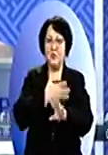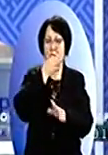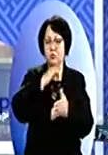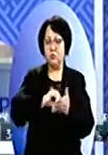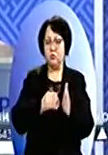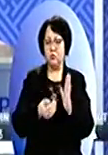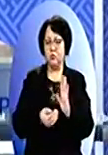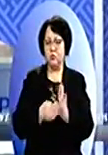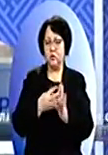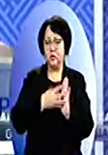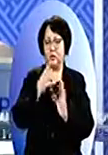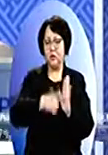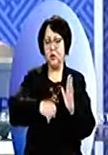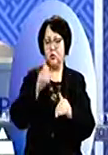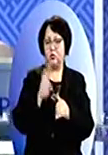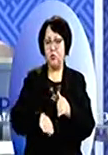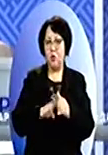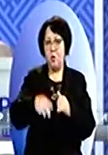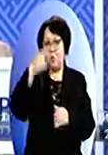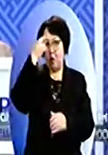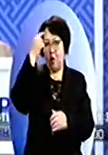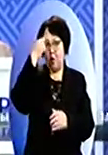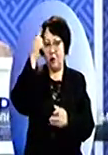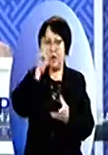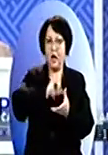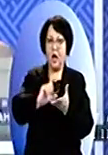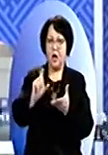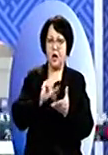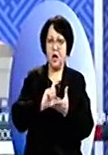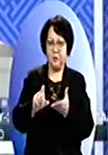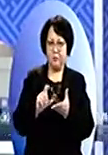10 сард Монгол Экспо, Монгол Экспорт Экспог